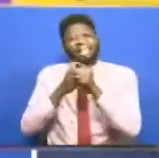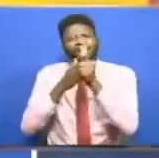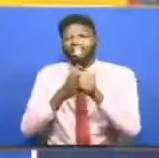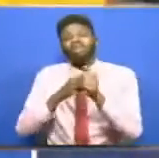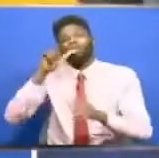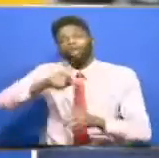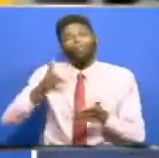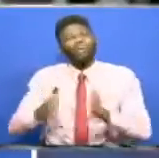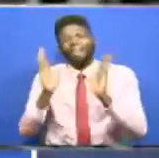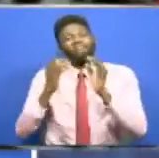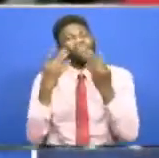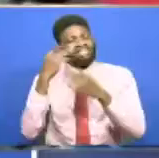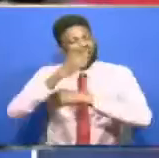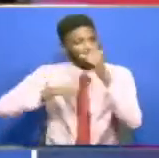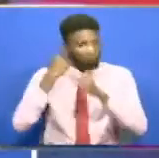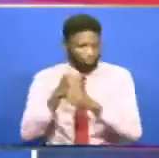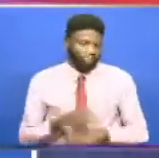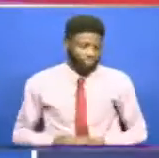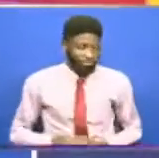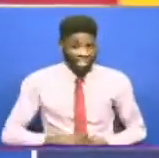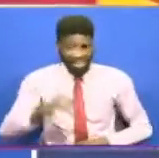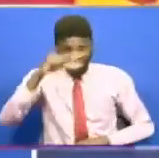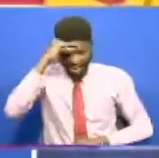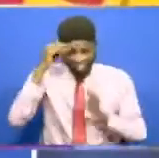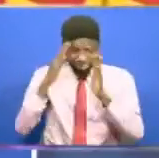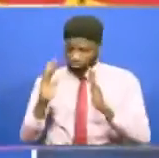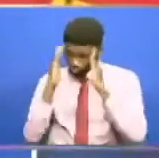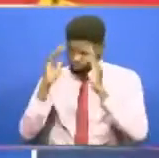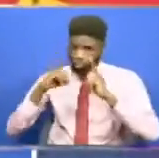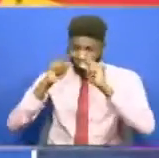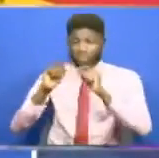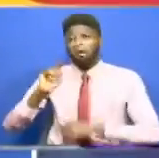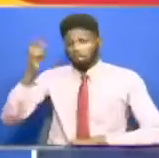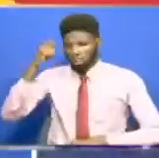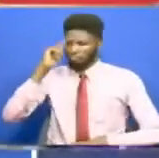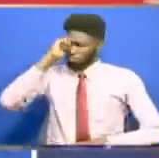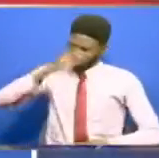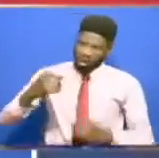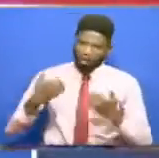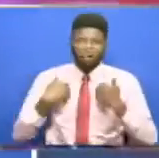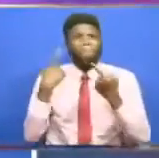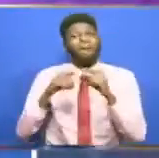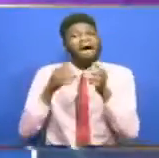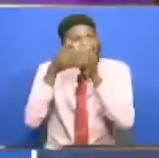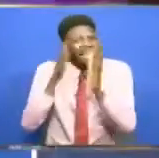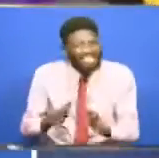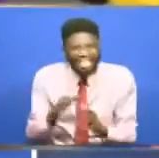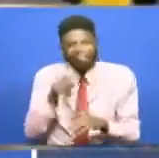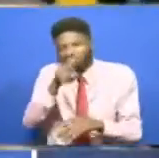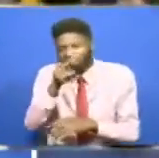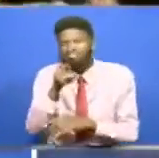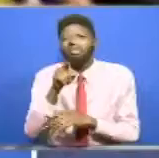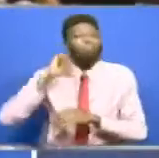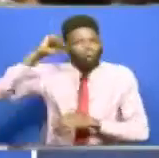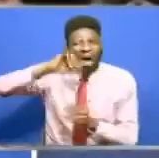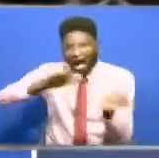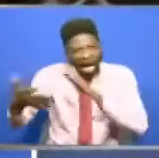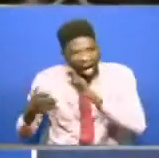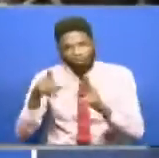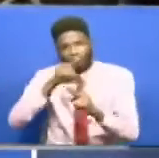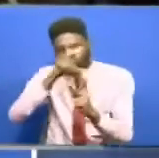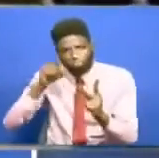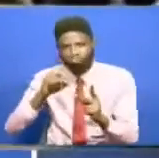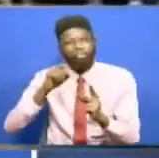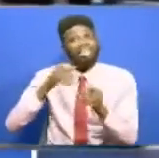Gavana huyo wa Machakos amesema Kenya ni nchi yenye heshima, lakini mtindo wa siasa na aina ya viongozi wanavyochaguliwa wamesababisha nchi hii kuendelea